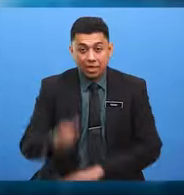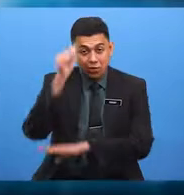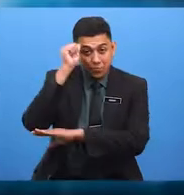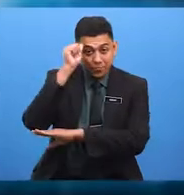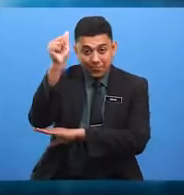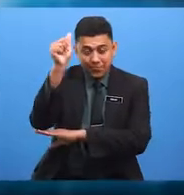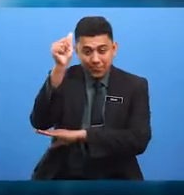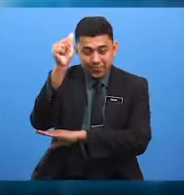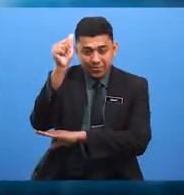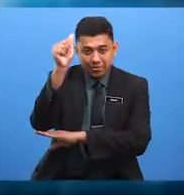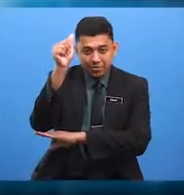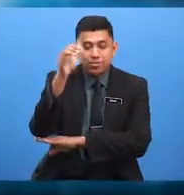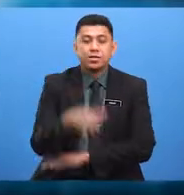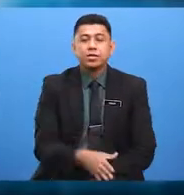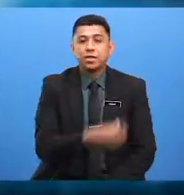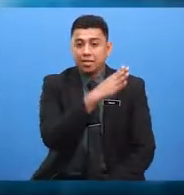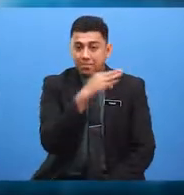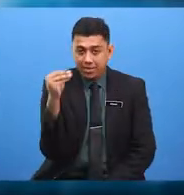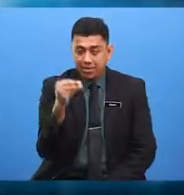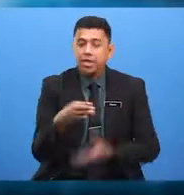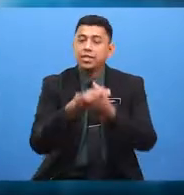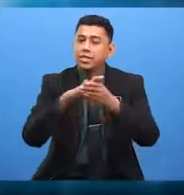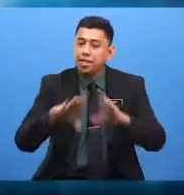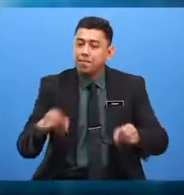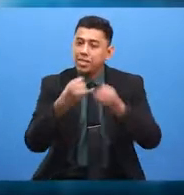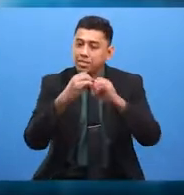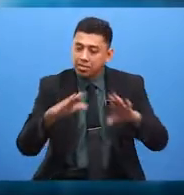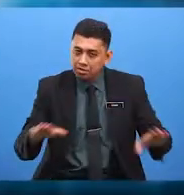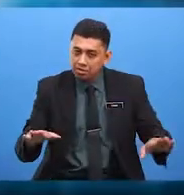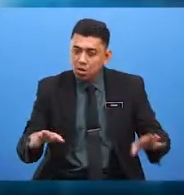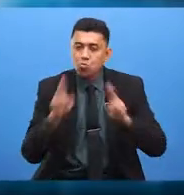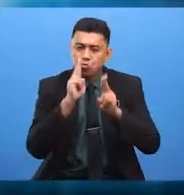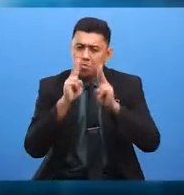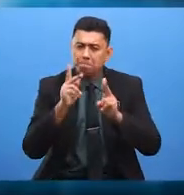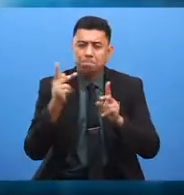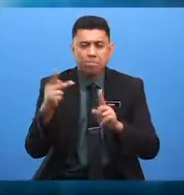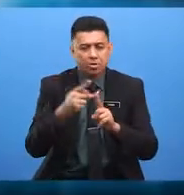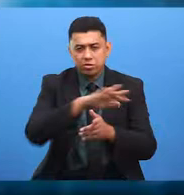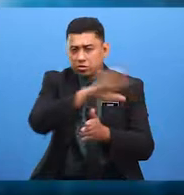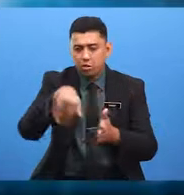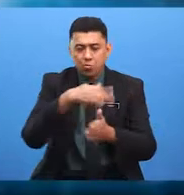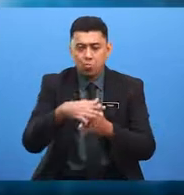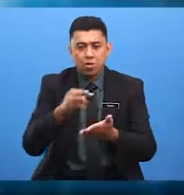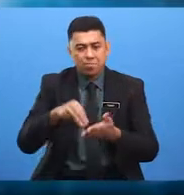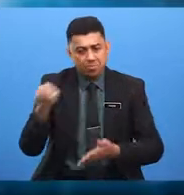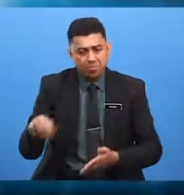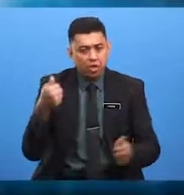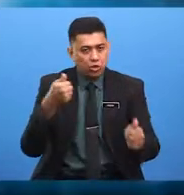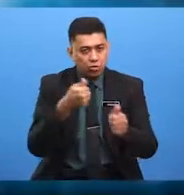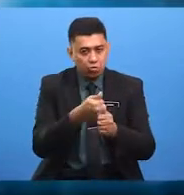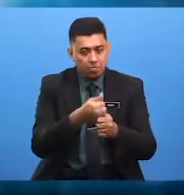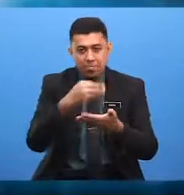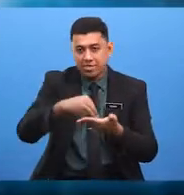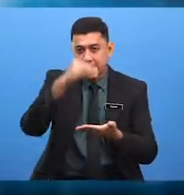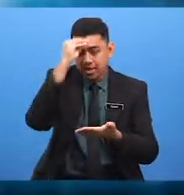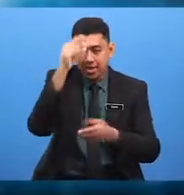assalamualaikum warahmatullahi wabarakatuh dan selamat sejahtera saya ucapkan kepada semua murid yang mengikuti siaran kelas